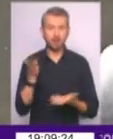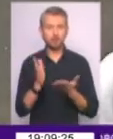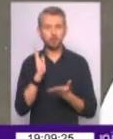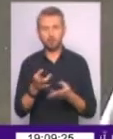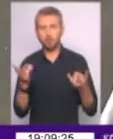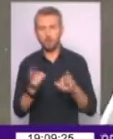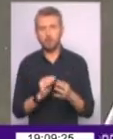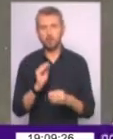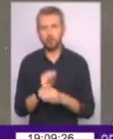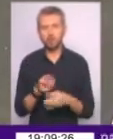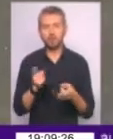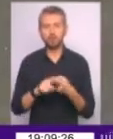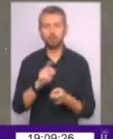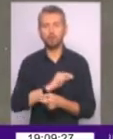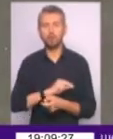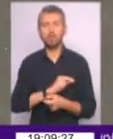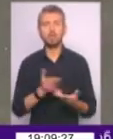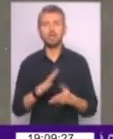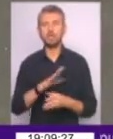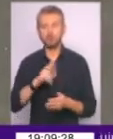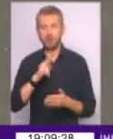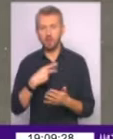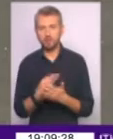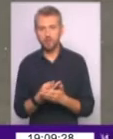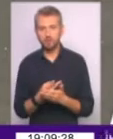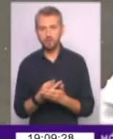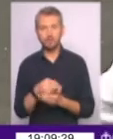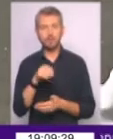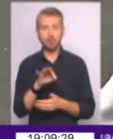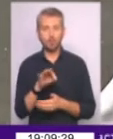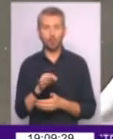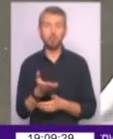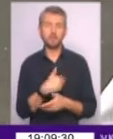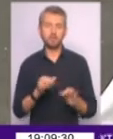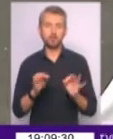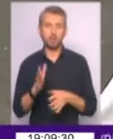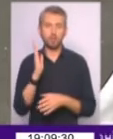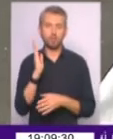потреба в зв'язку з роботами, які не були передбачені, то ми звичайно будемо